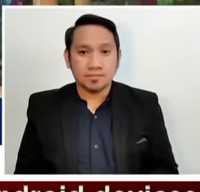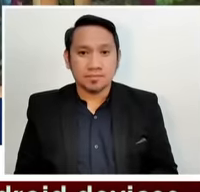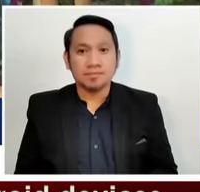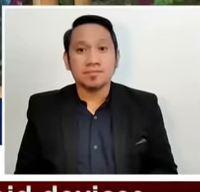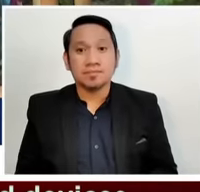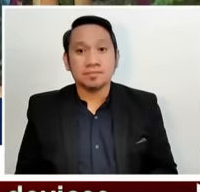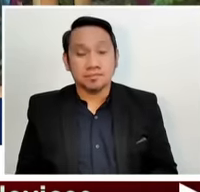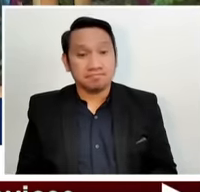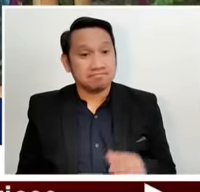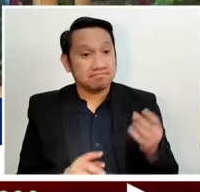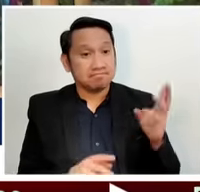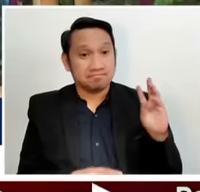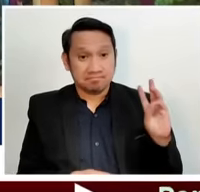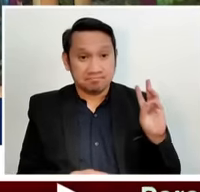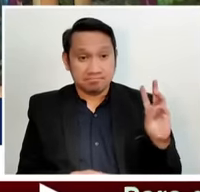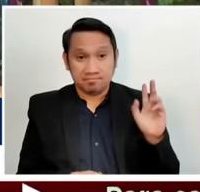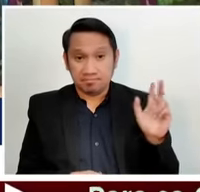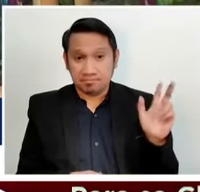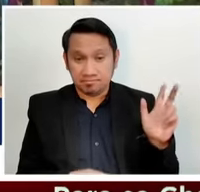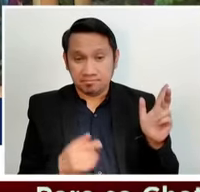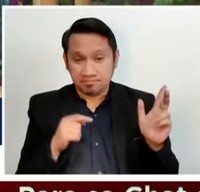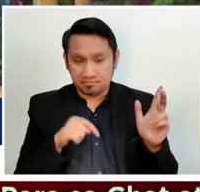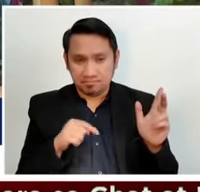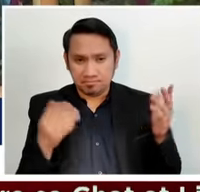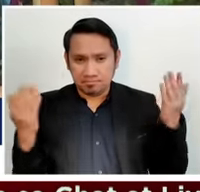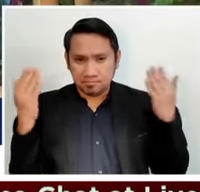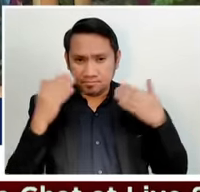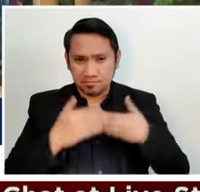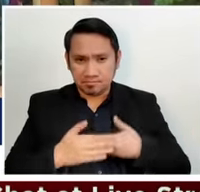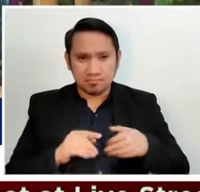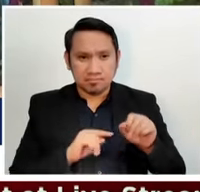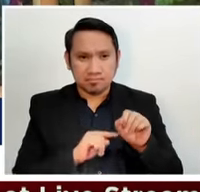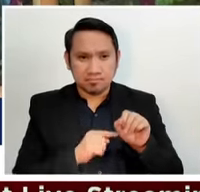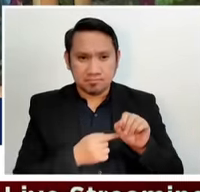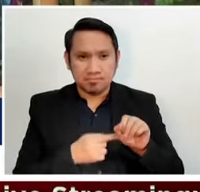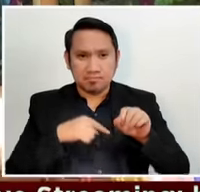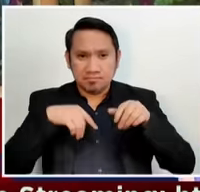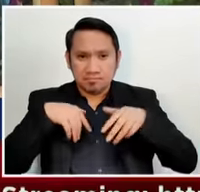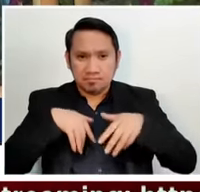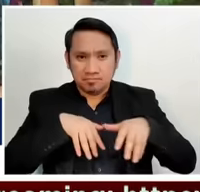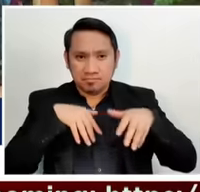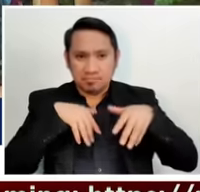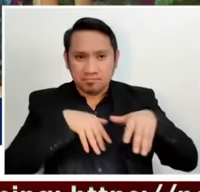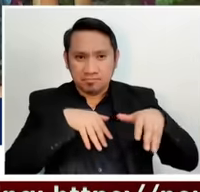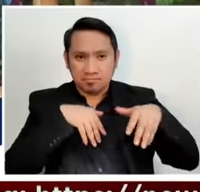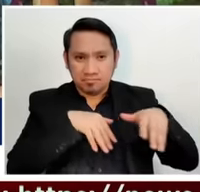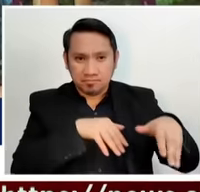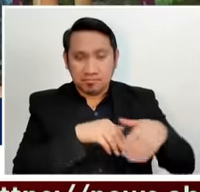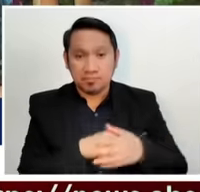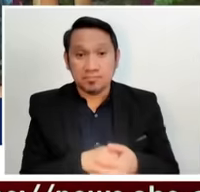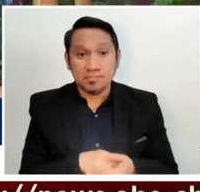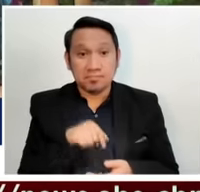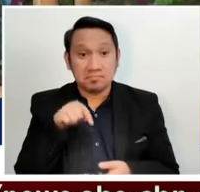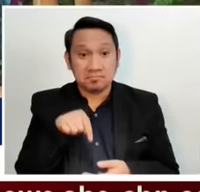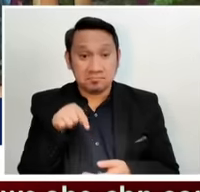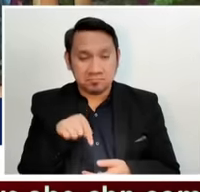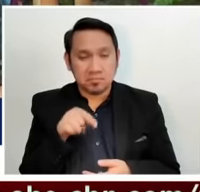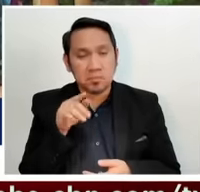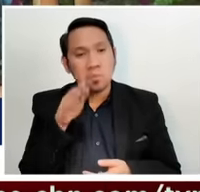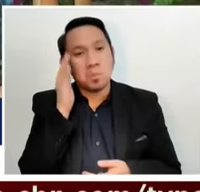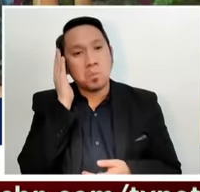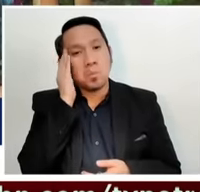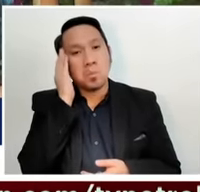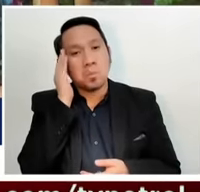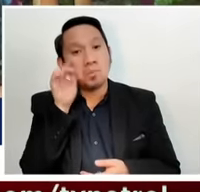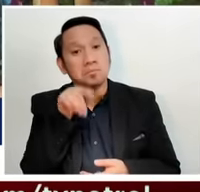Henry, 6:30 ngayong gabi nang nagsimula ang prosesyon dito sa Baliwag, Bulacan. Dito nakilala natin ang ilang tinatawag